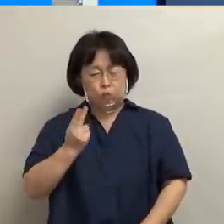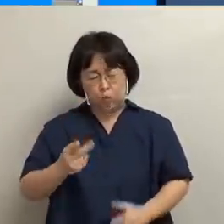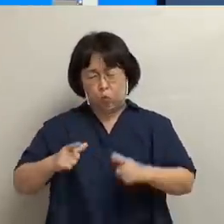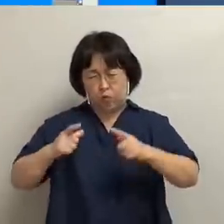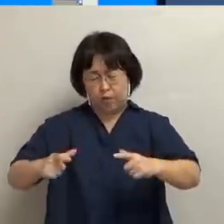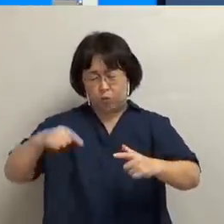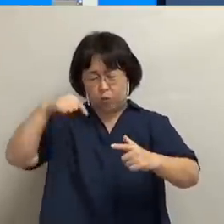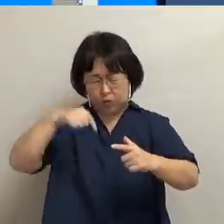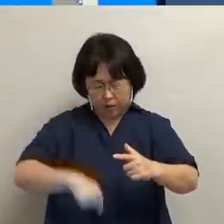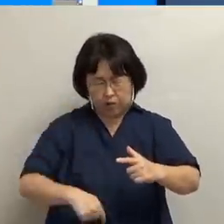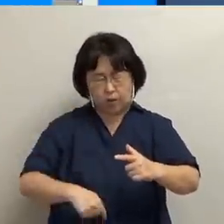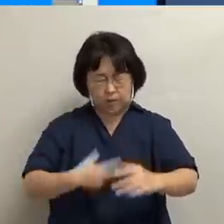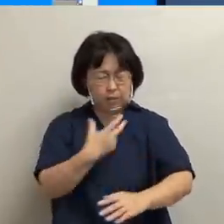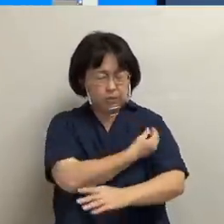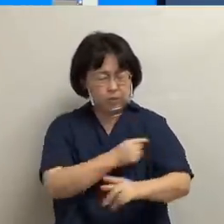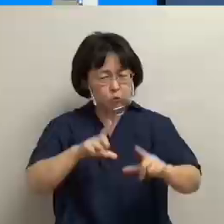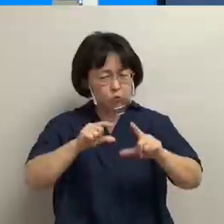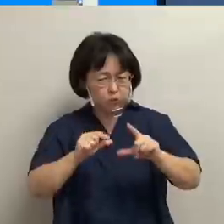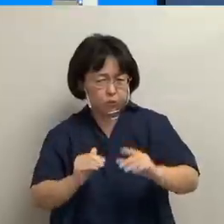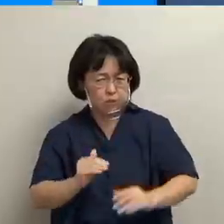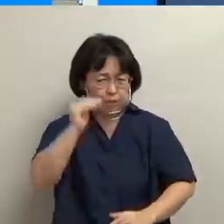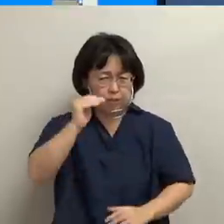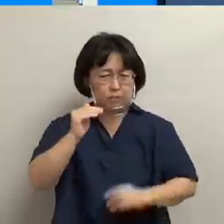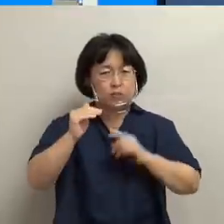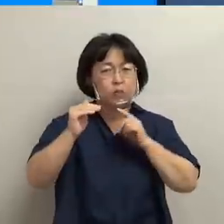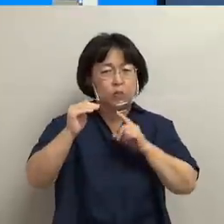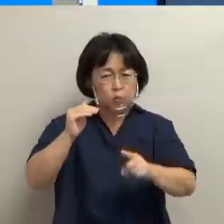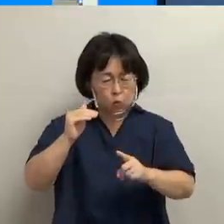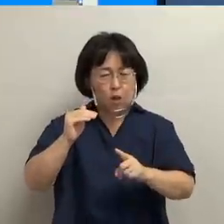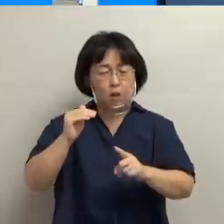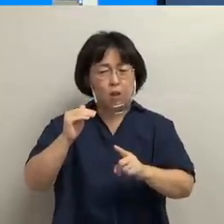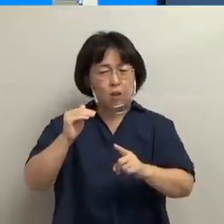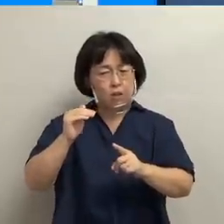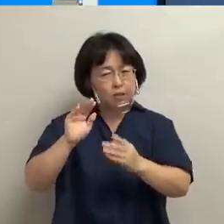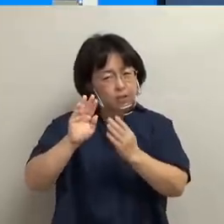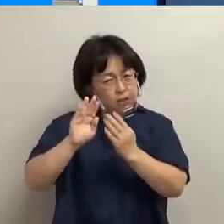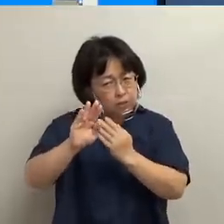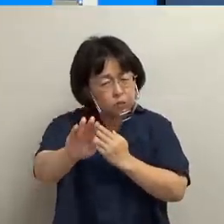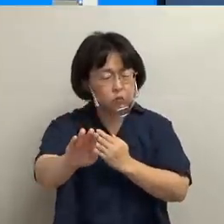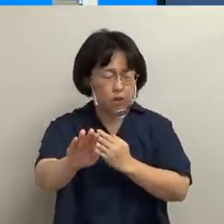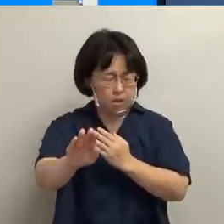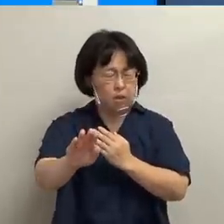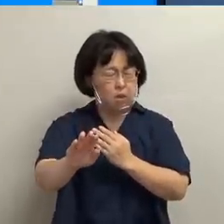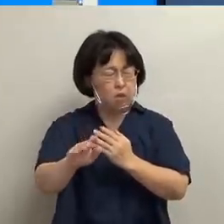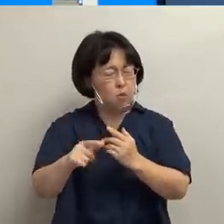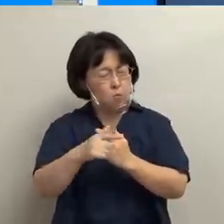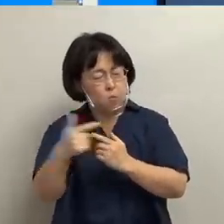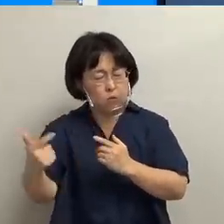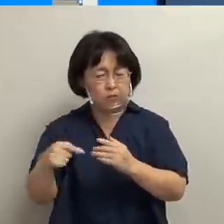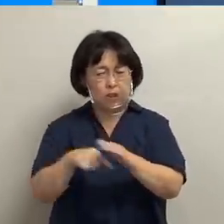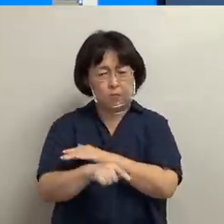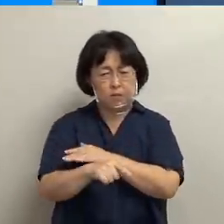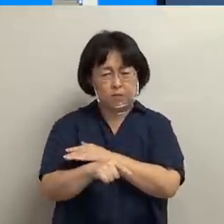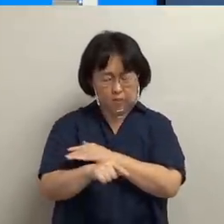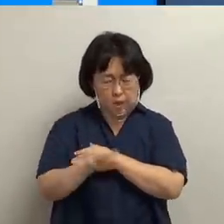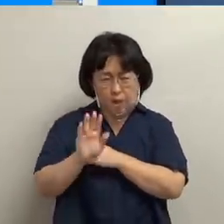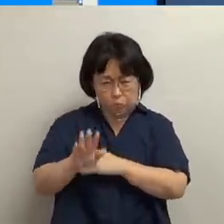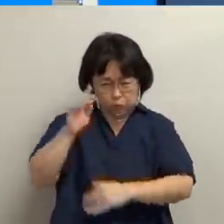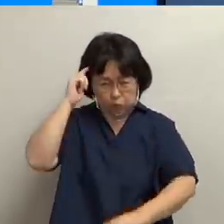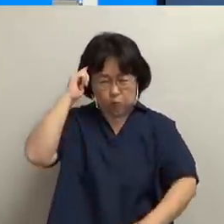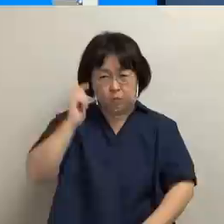接種率を維持してるって事はいつか必ず皆さんこれはですねどこかで大きな意味を持つと考えていますあの